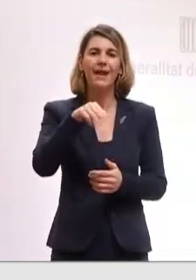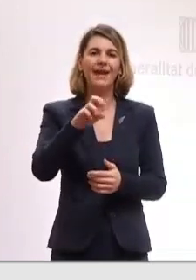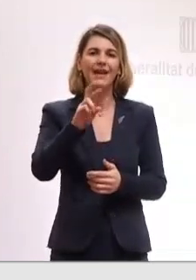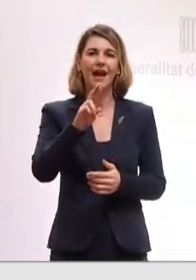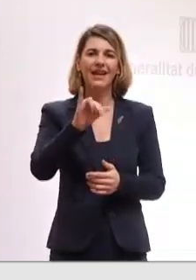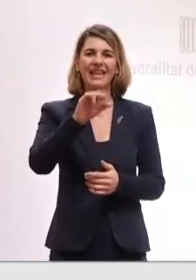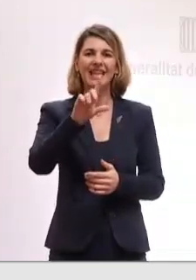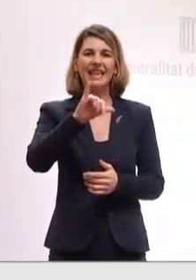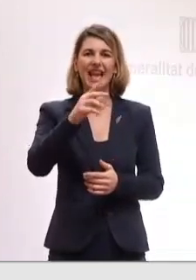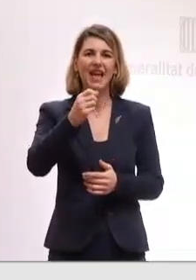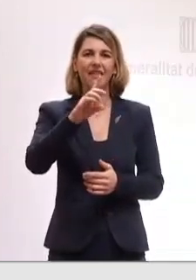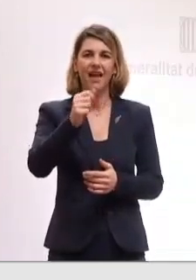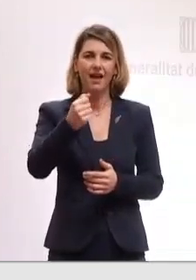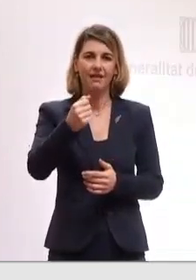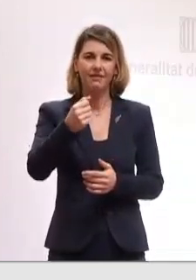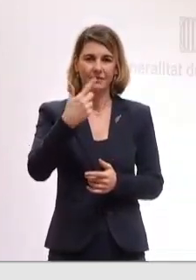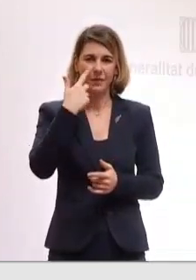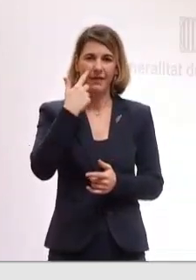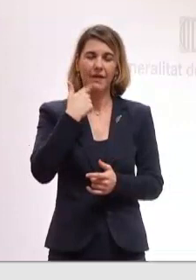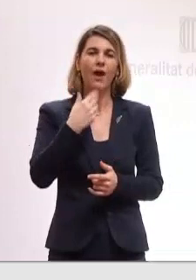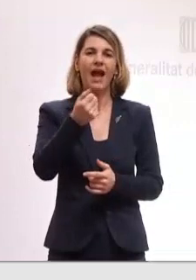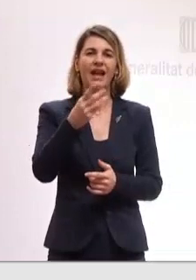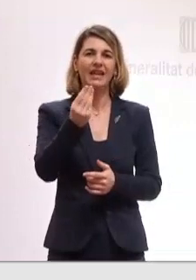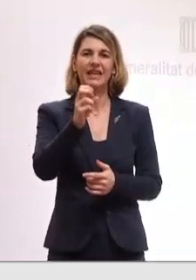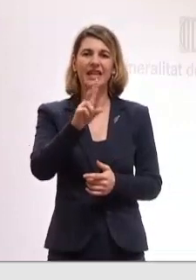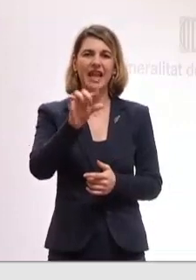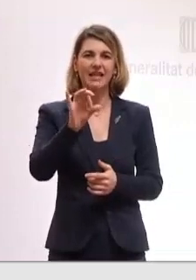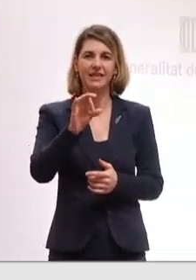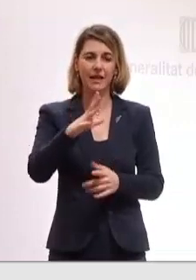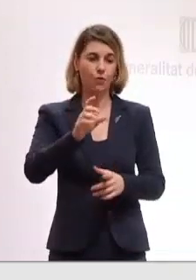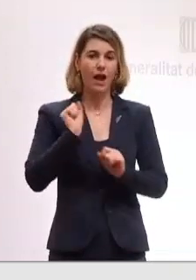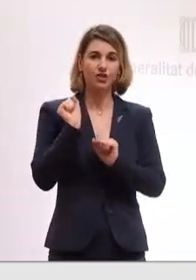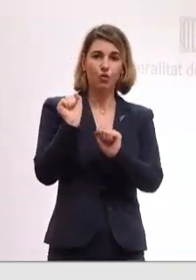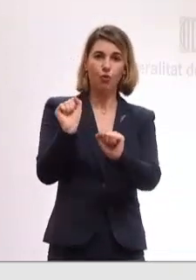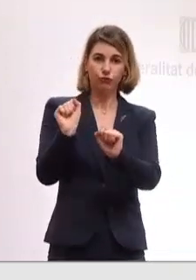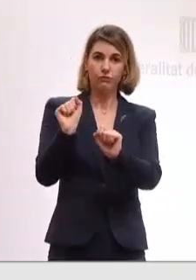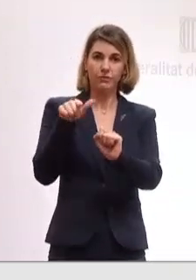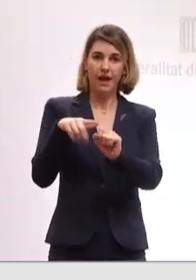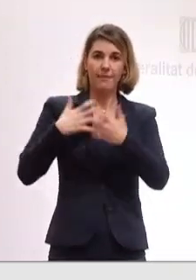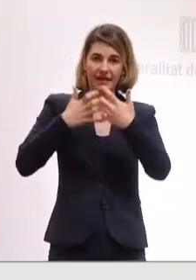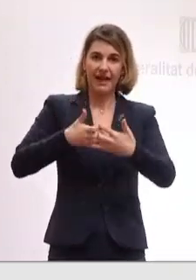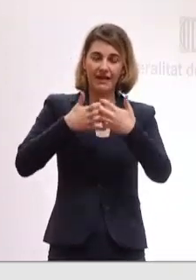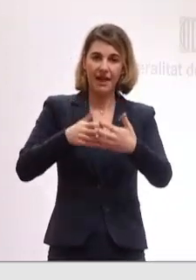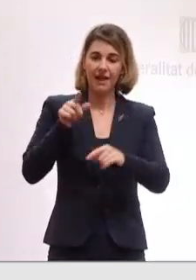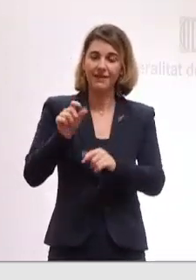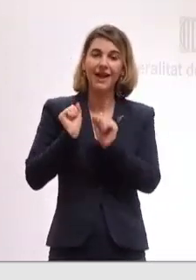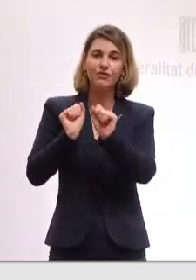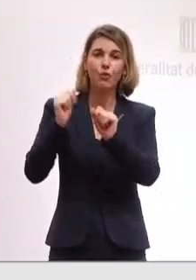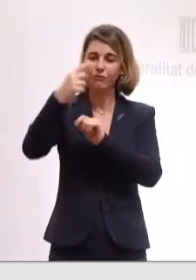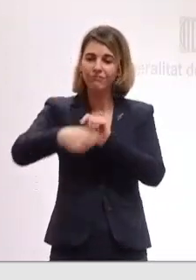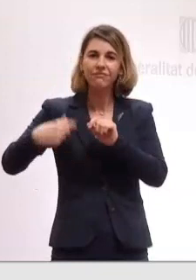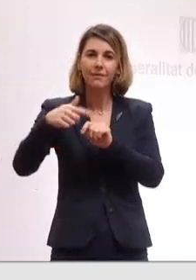descriu l'escut que tenia Aquiles, que portava Aquiles a la batalla, era un escut en què hi havia